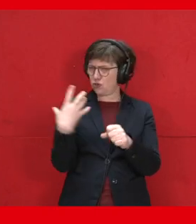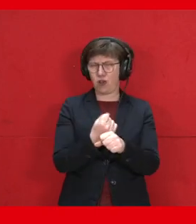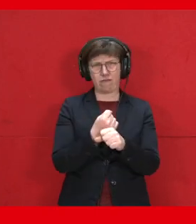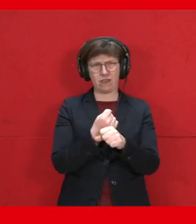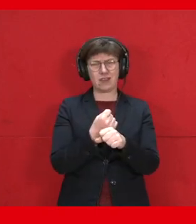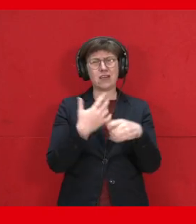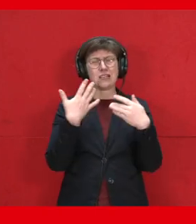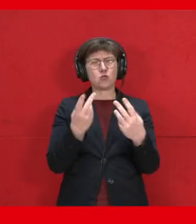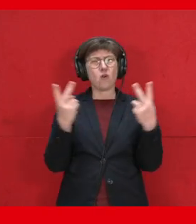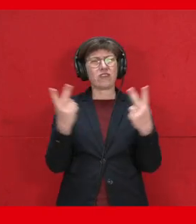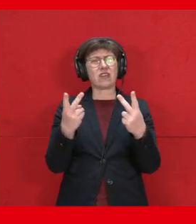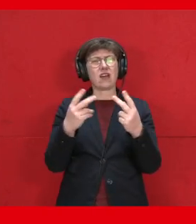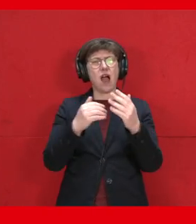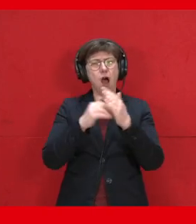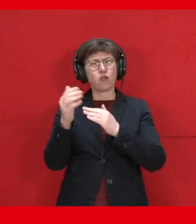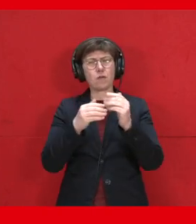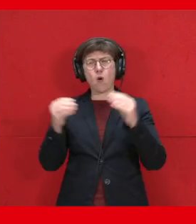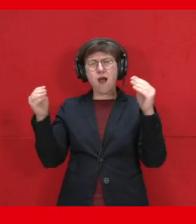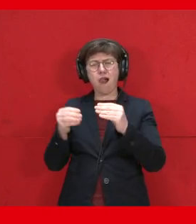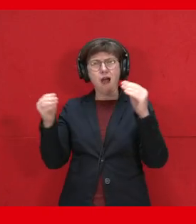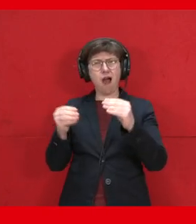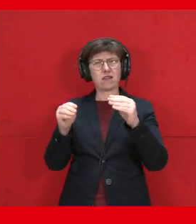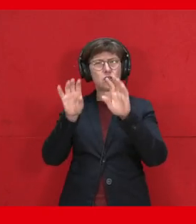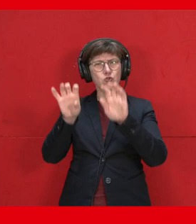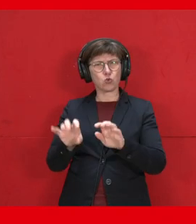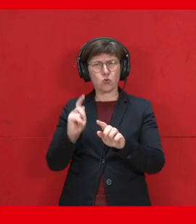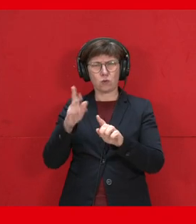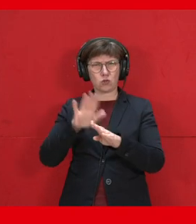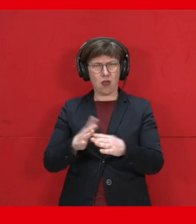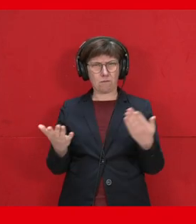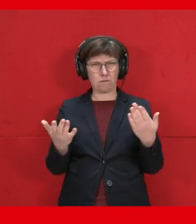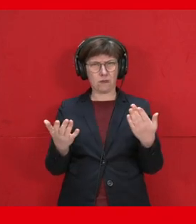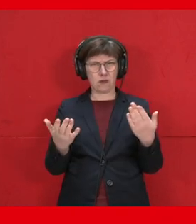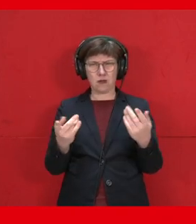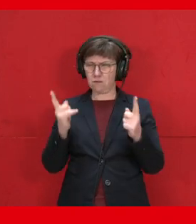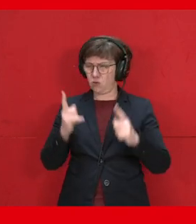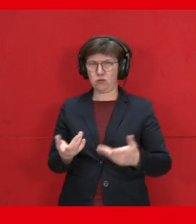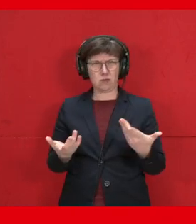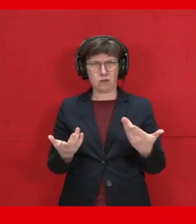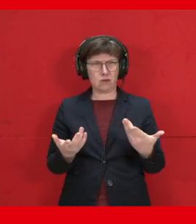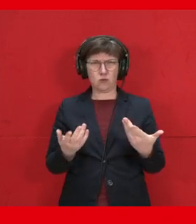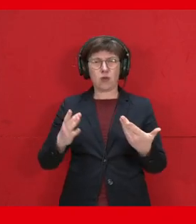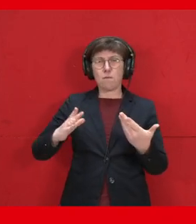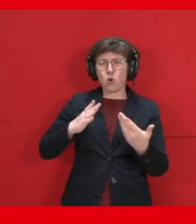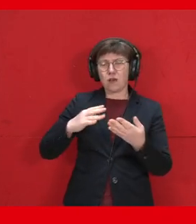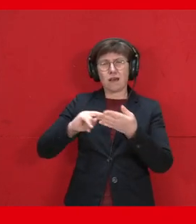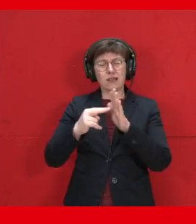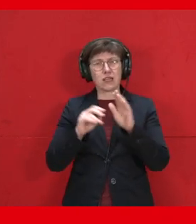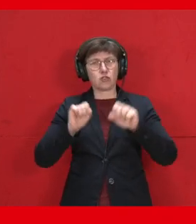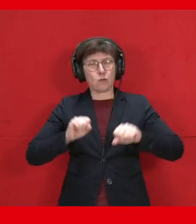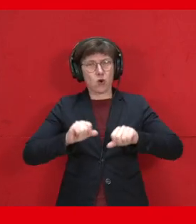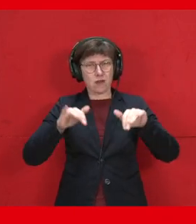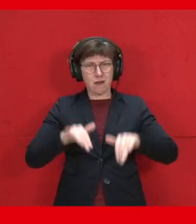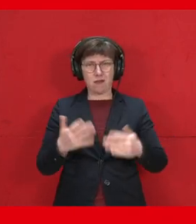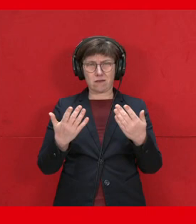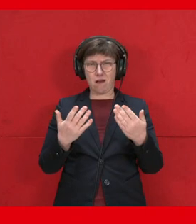zum Beispiel so etwas wie der Ausbau der Ladeinfrastruktur auch funktioniert. Und wir müssen die modernen technischen Möglichkeiten nutzen